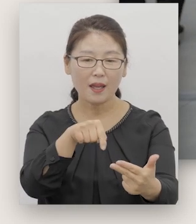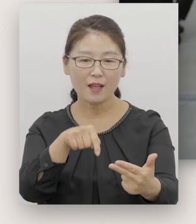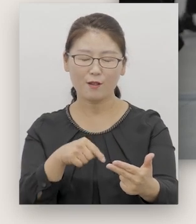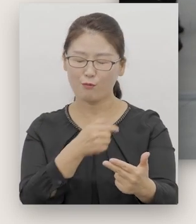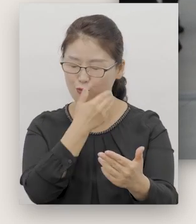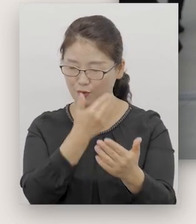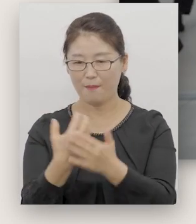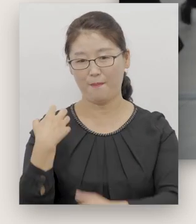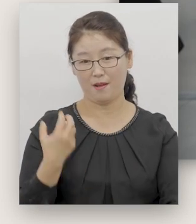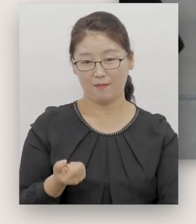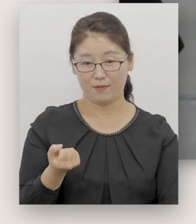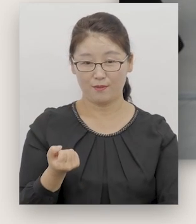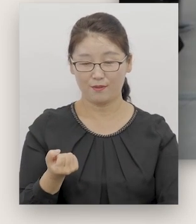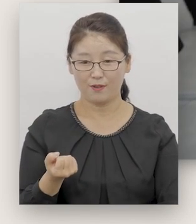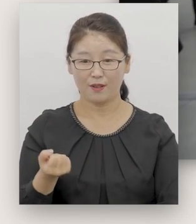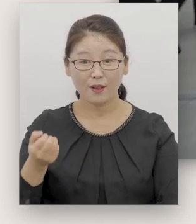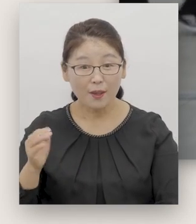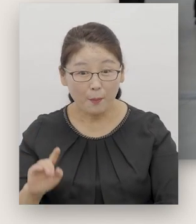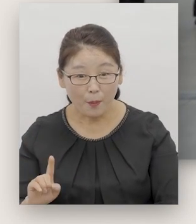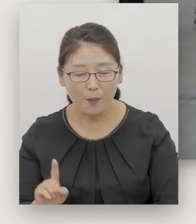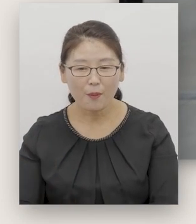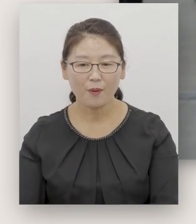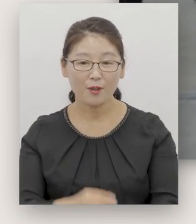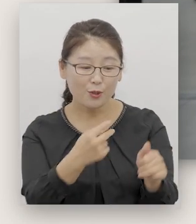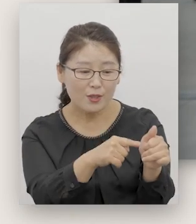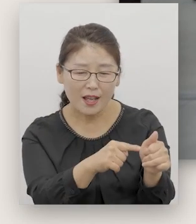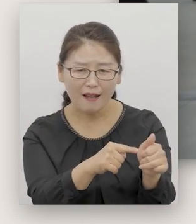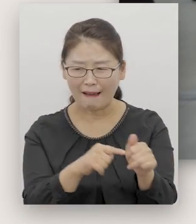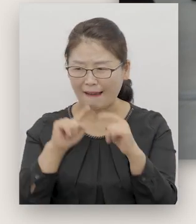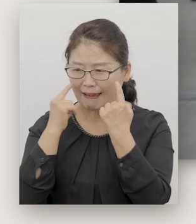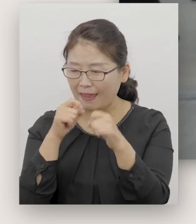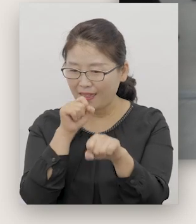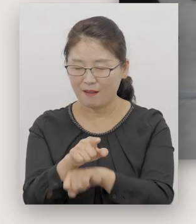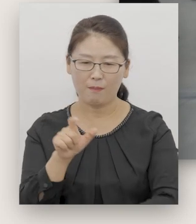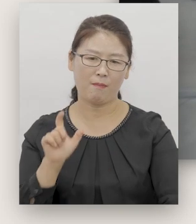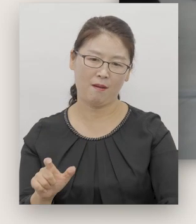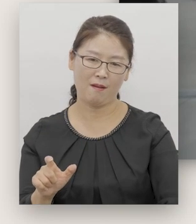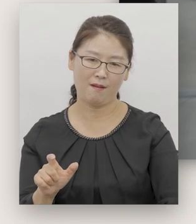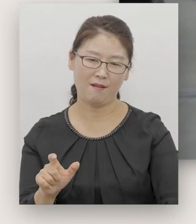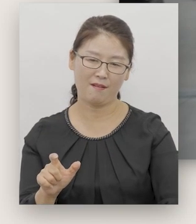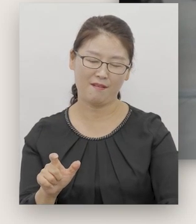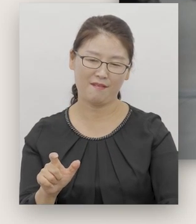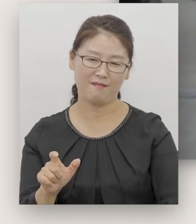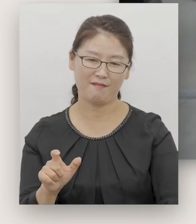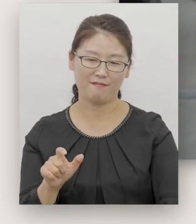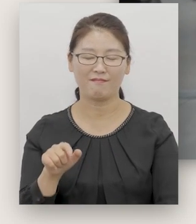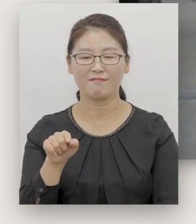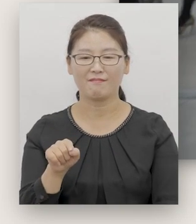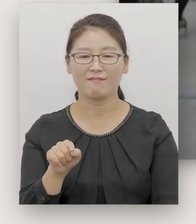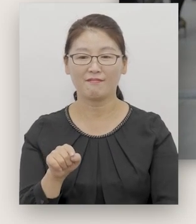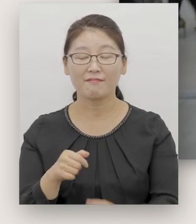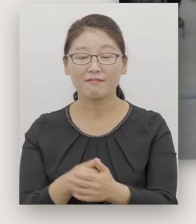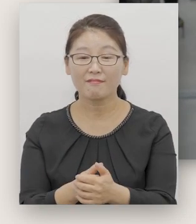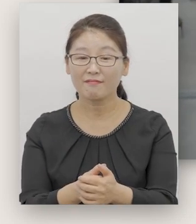하지만 아까도 제가 말씀드렸듯이 두시장 굉장히 개인주의적인 사람이었다고 말씀을 드렸잖아요. 이 그룹에